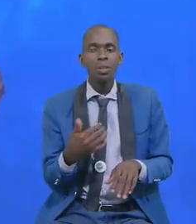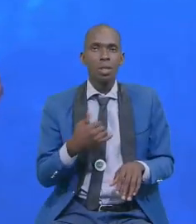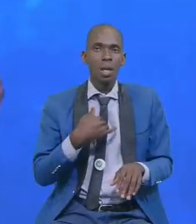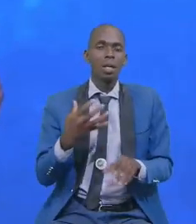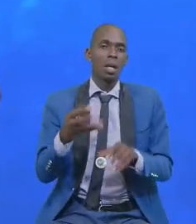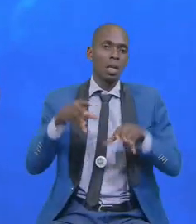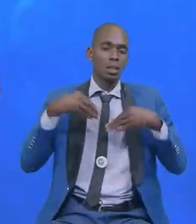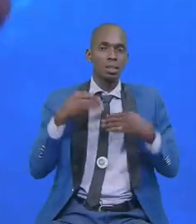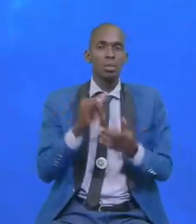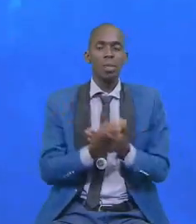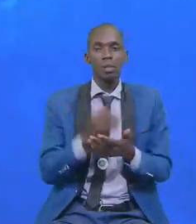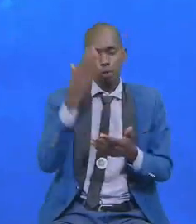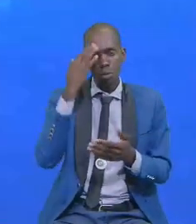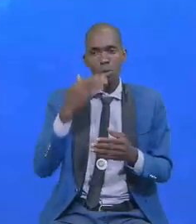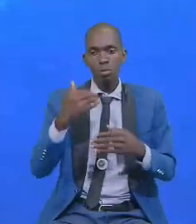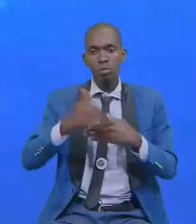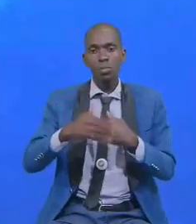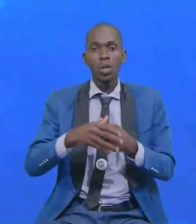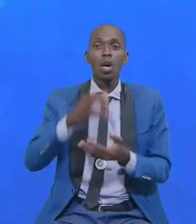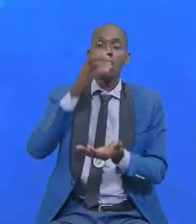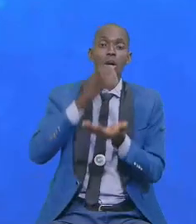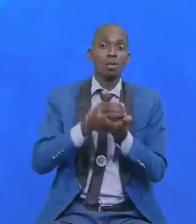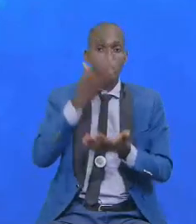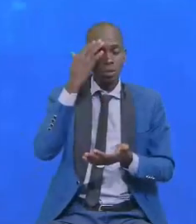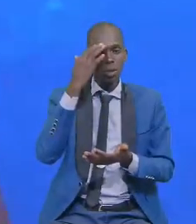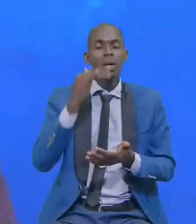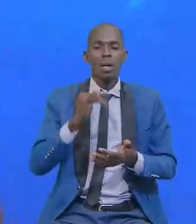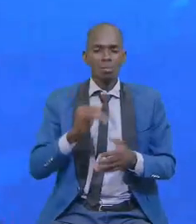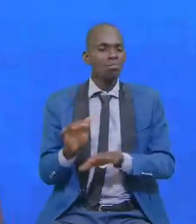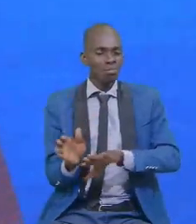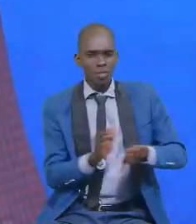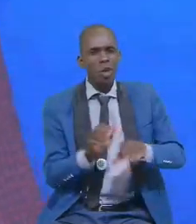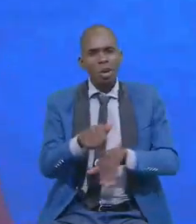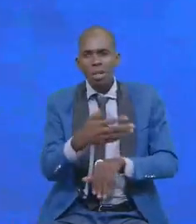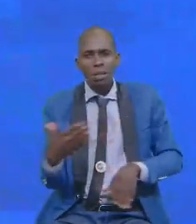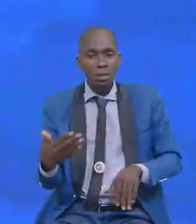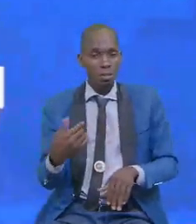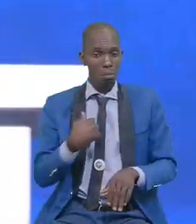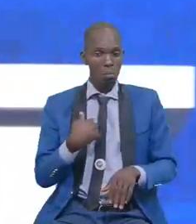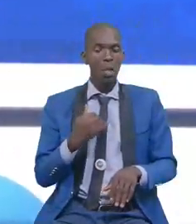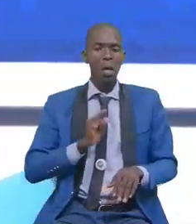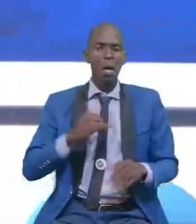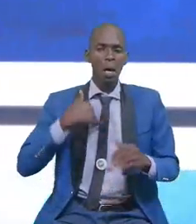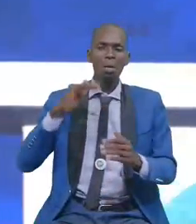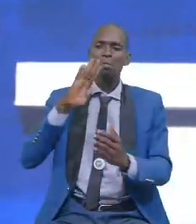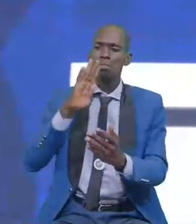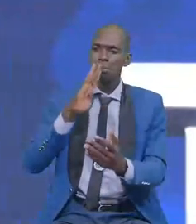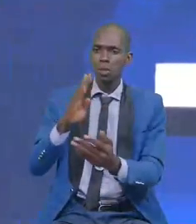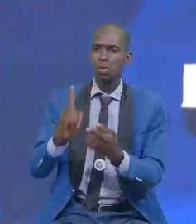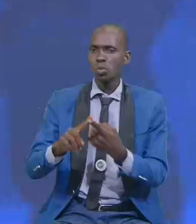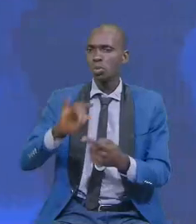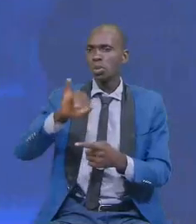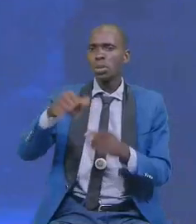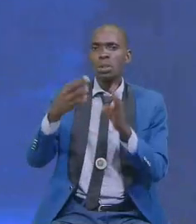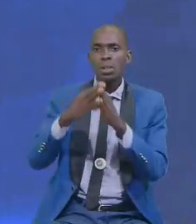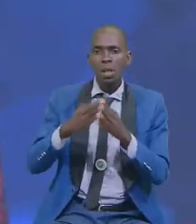la sainte, la communion. Il dit, dis-moi autre chose. Il dit, j'ai été à Jérusalem. J'ai